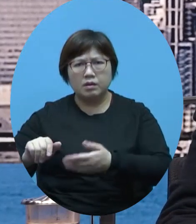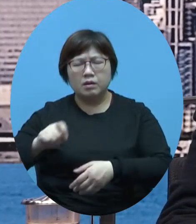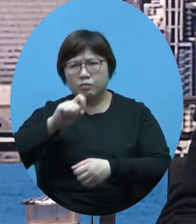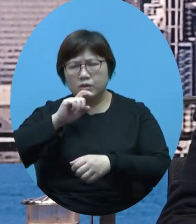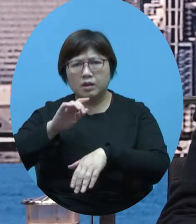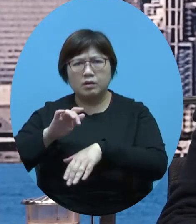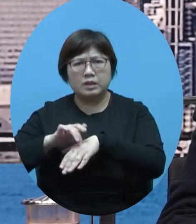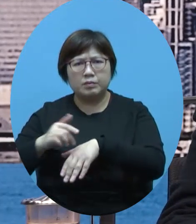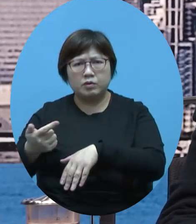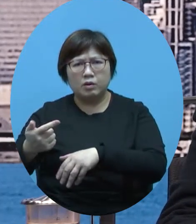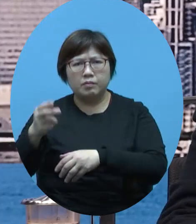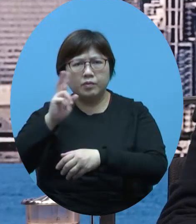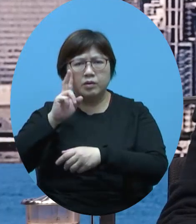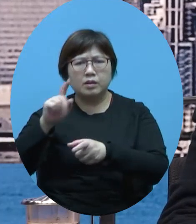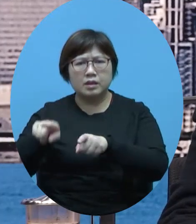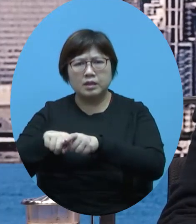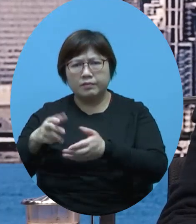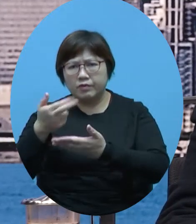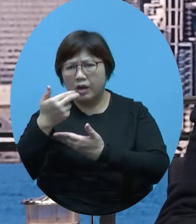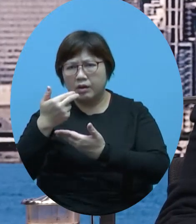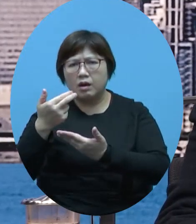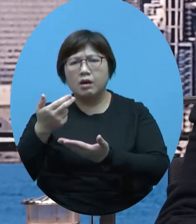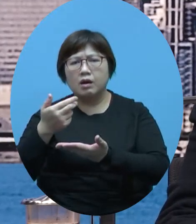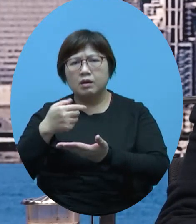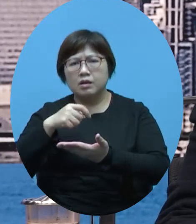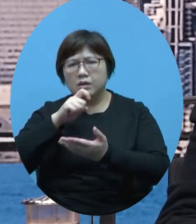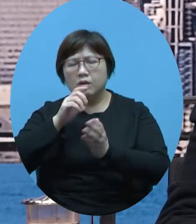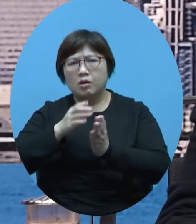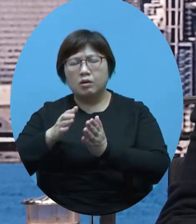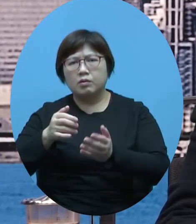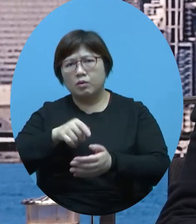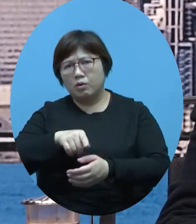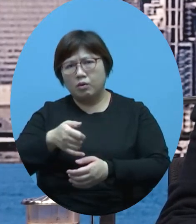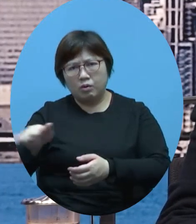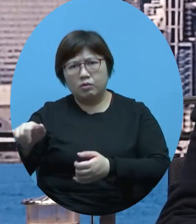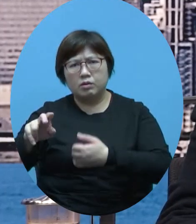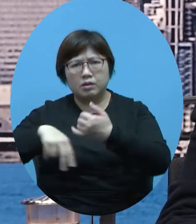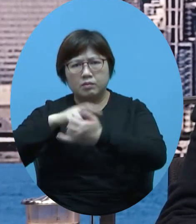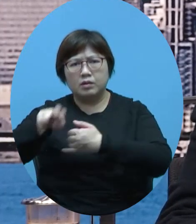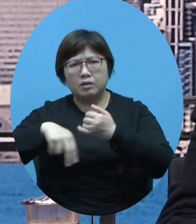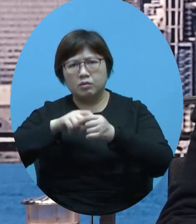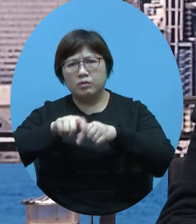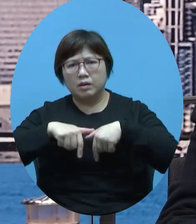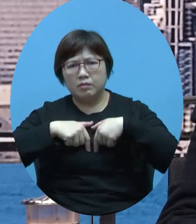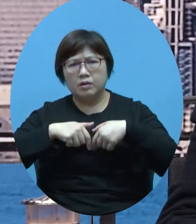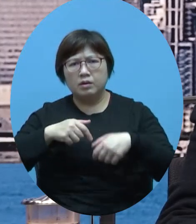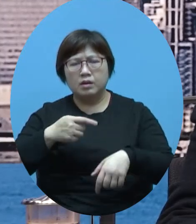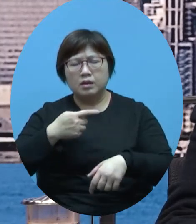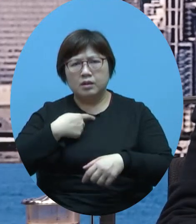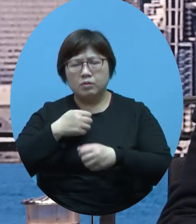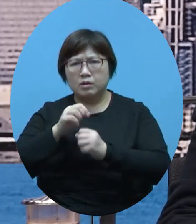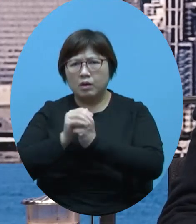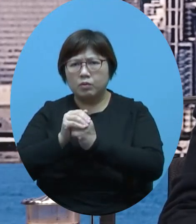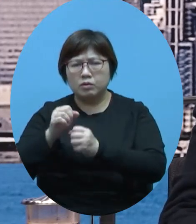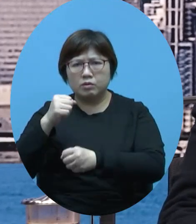觸者啦，即係例如同佢一齊食飯啊嗰類嘅人士咧，都會安排去檢疫中心嘅。咁我哋就冇話要求佢哋要停業啊咁